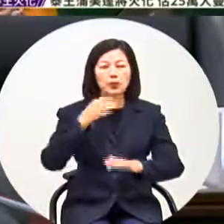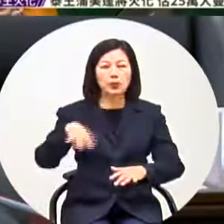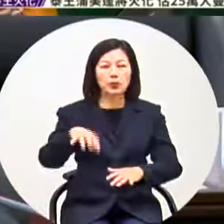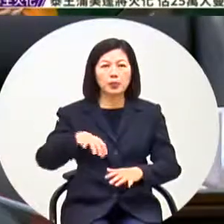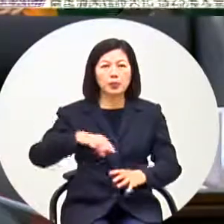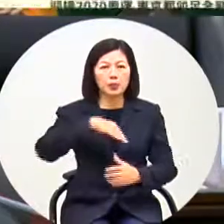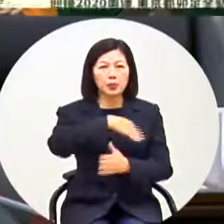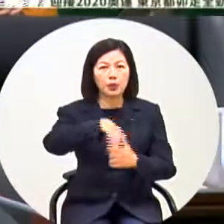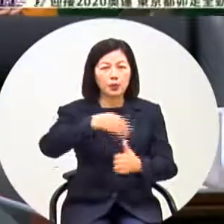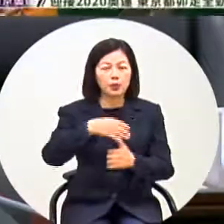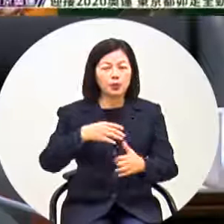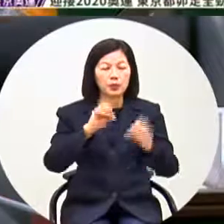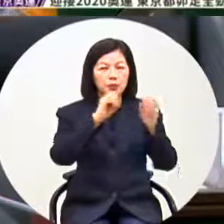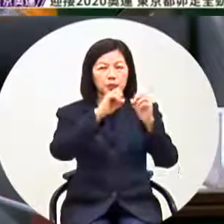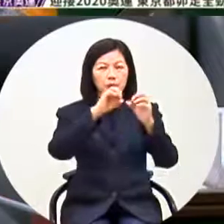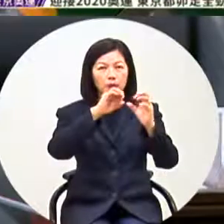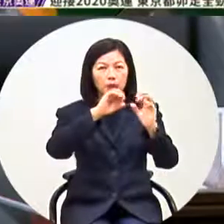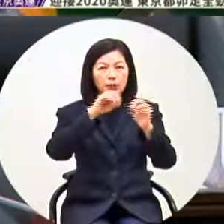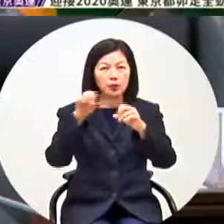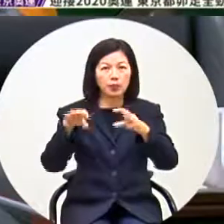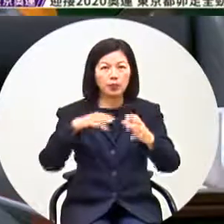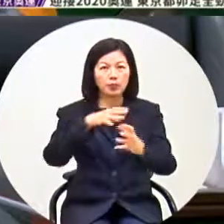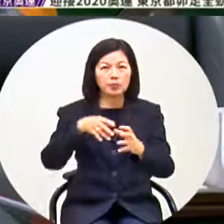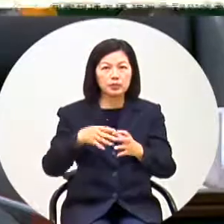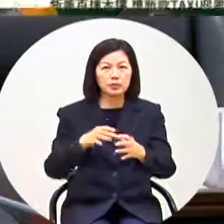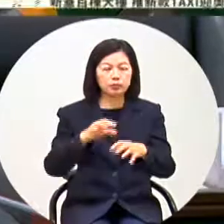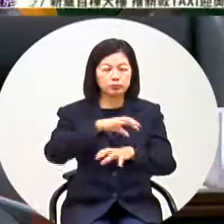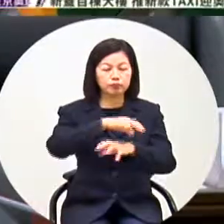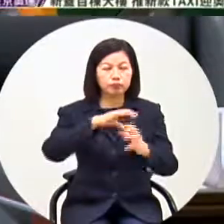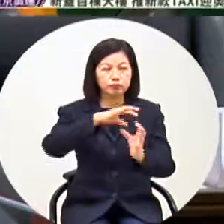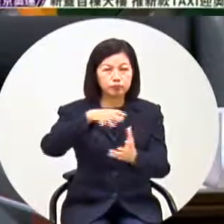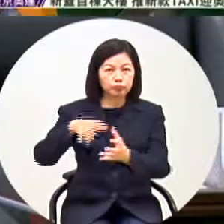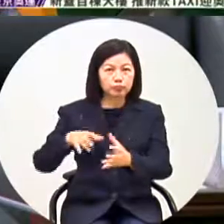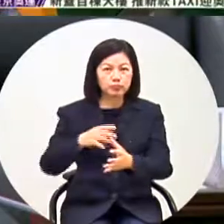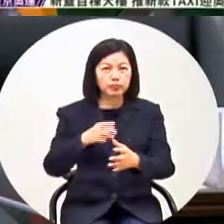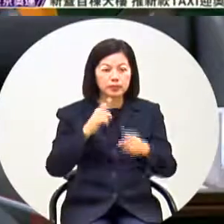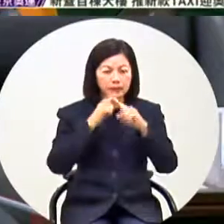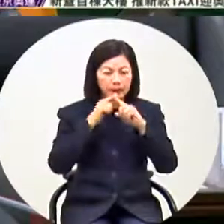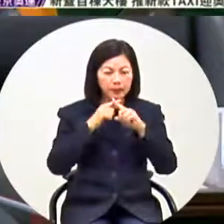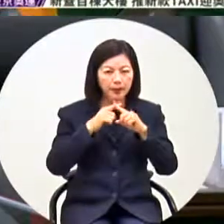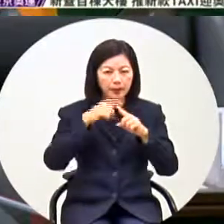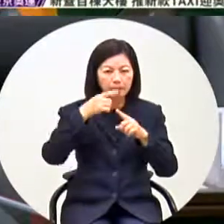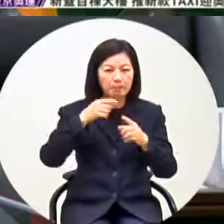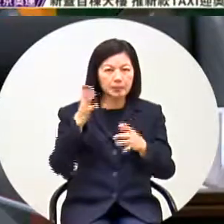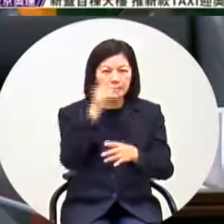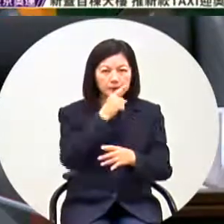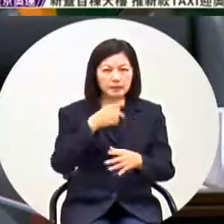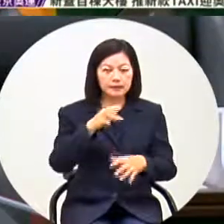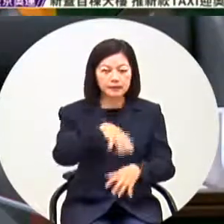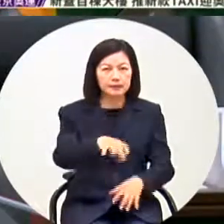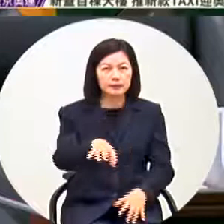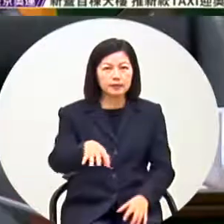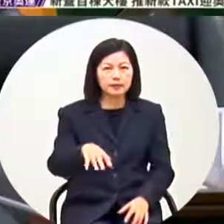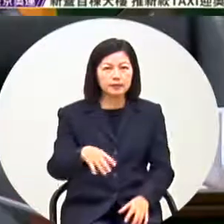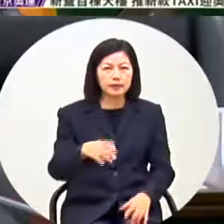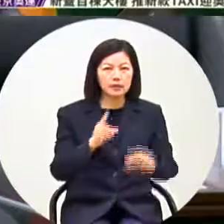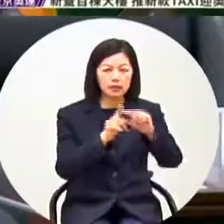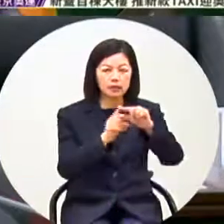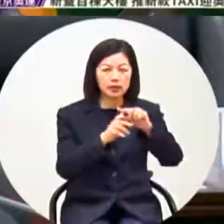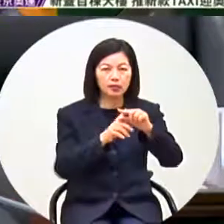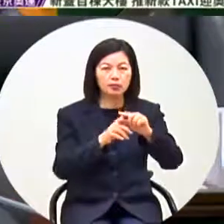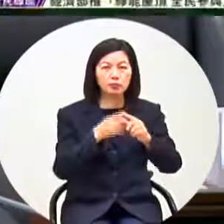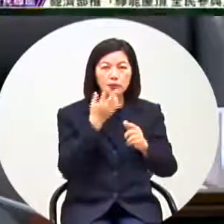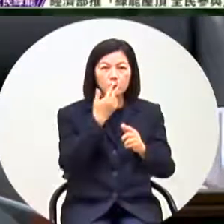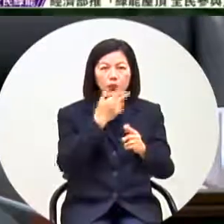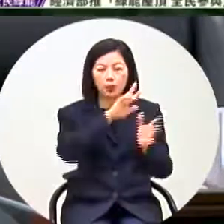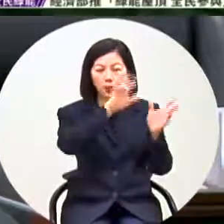世界的秘密奇迹》，而在台湾就有两个景点入选，是台中的彩虹眷村，还有宜兰的俊宝贝